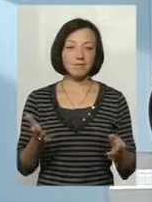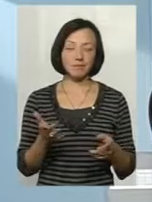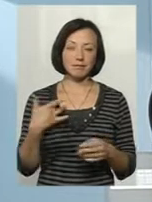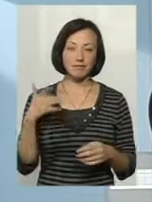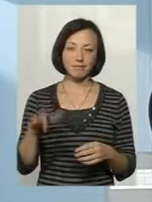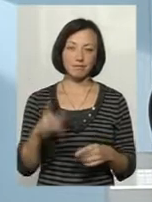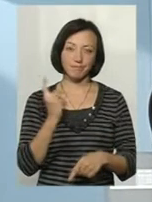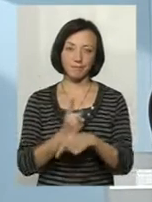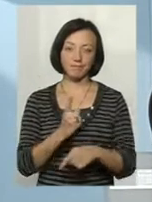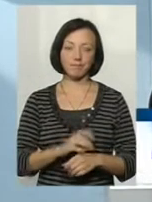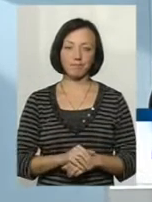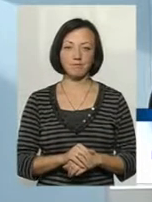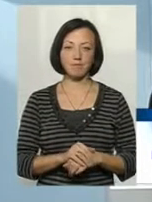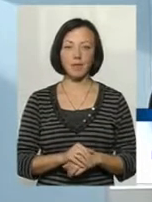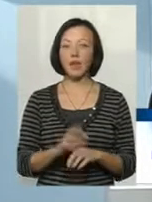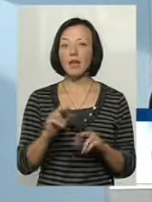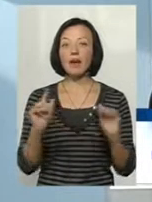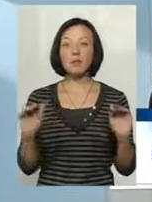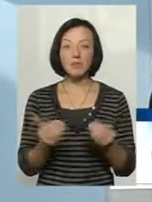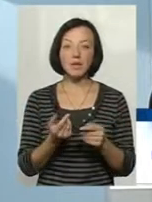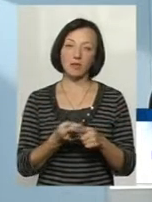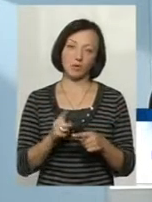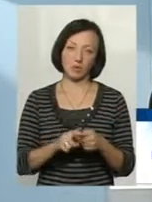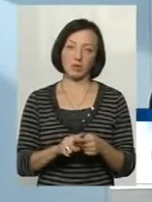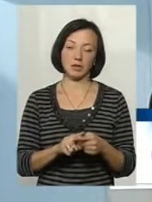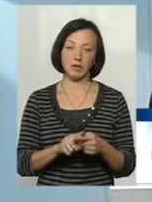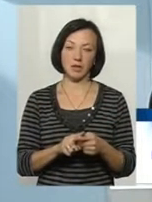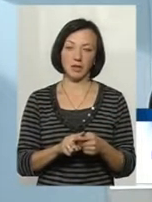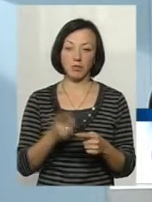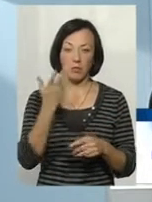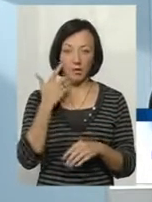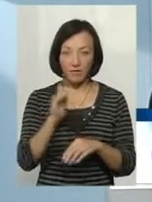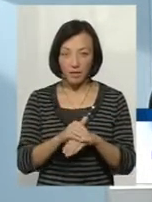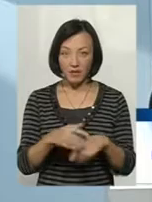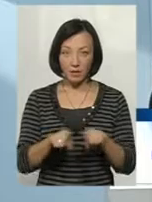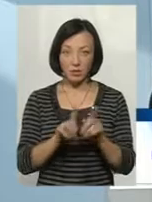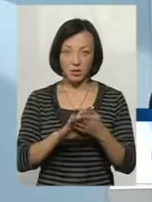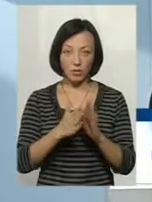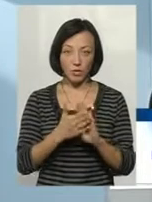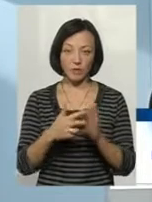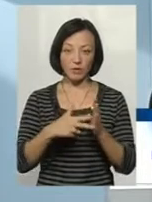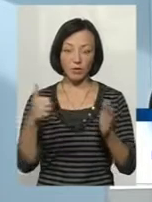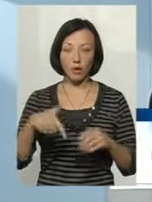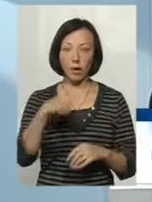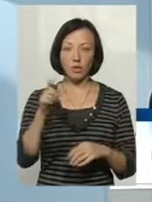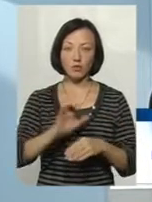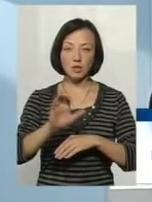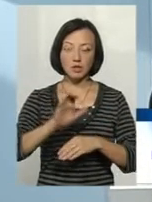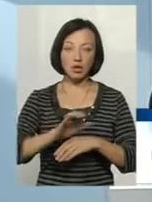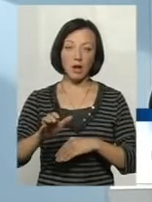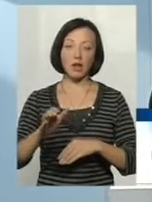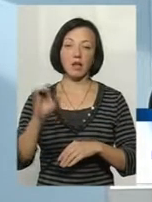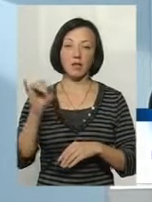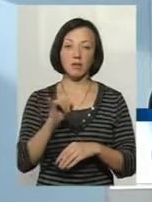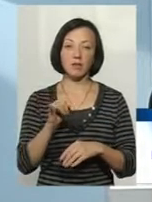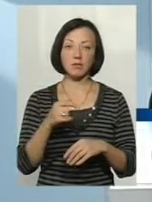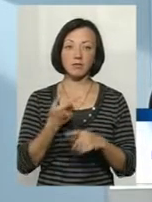категорично заборонено. Як мінімум, це при виявленні такої ситуації відключення від газопостачання,